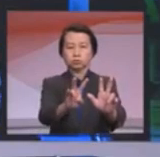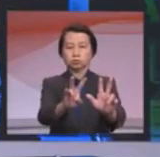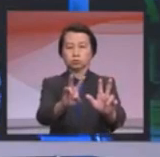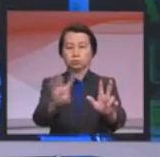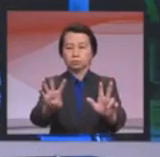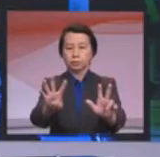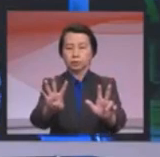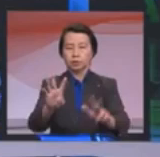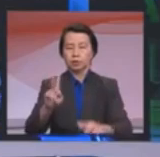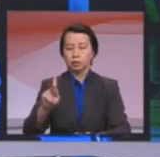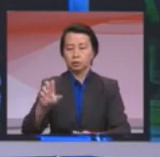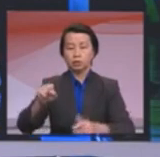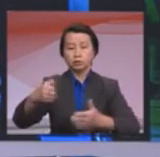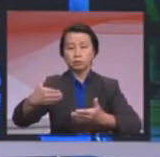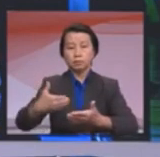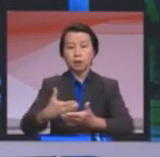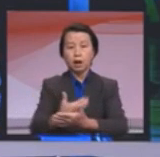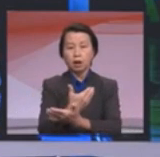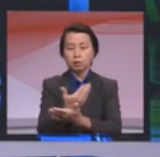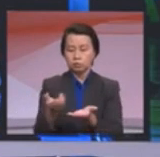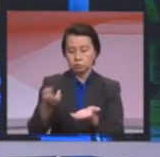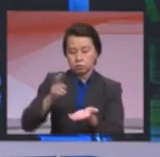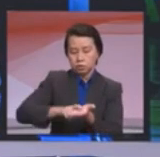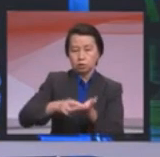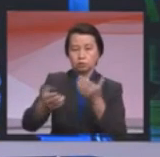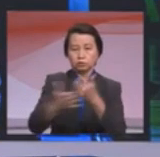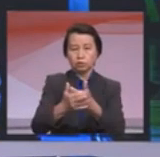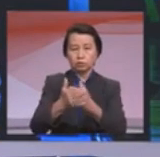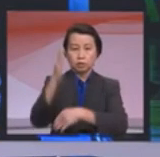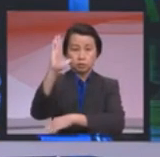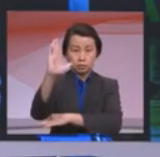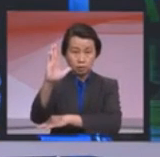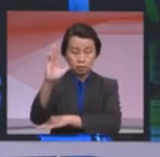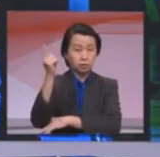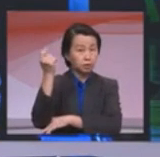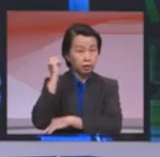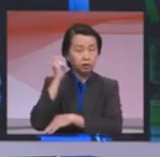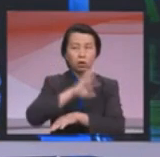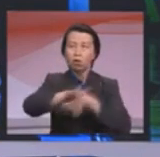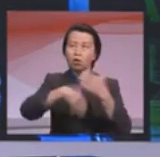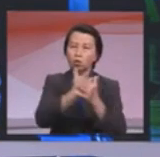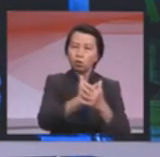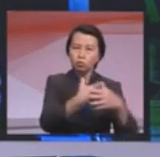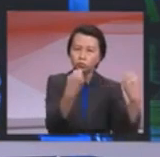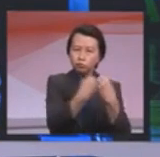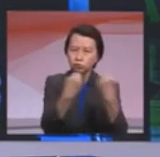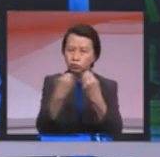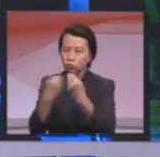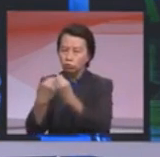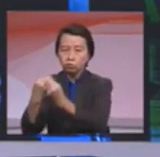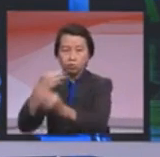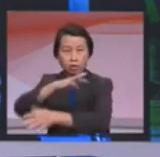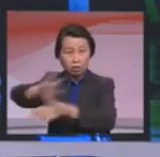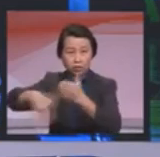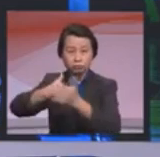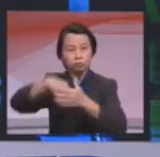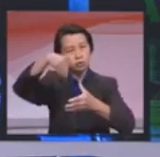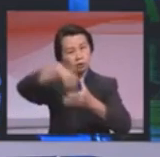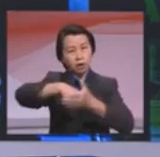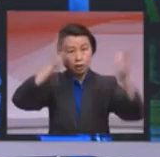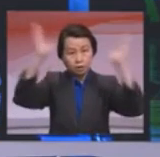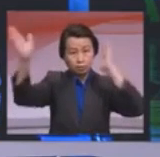374 kes baharu COVID-19 direkodkan sehingga tengah hari tadi menjadikan jumlah kumulatif kes positif di Malaysia